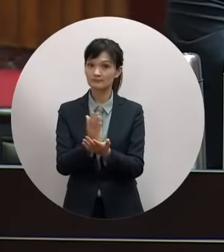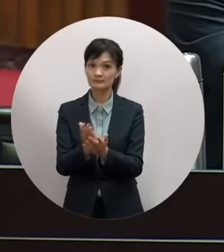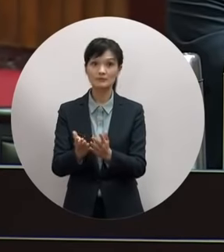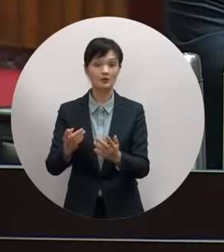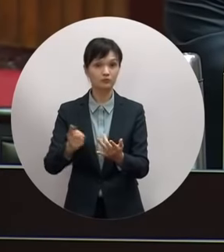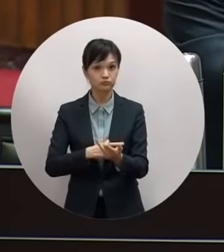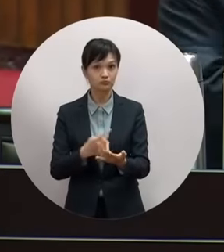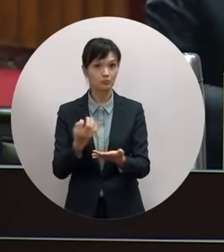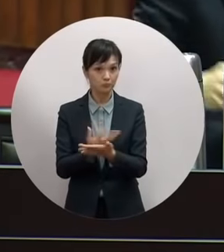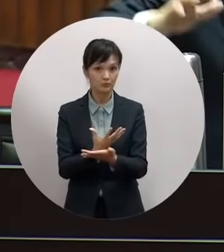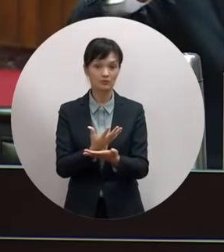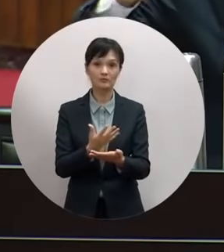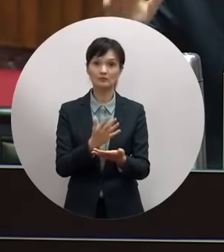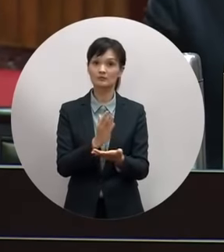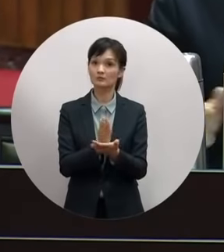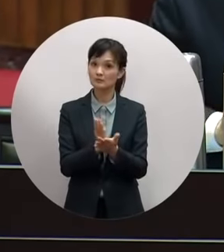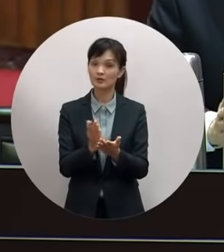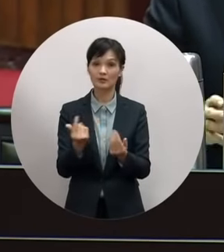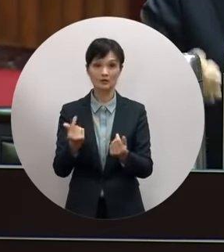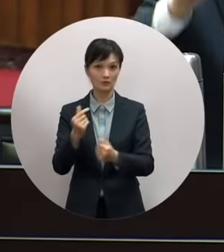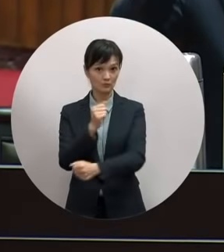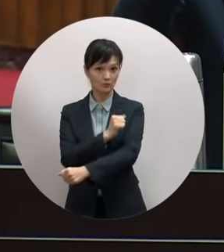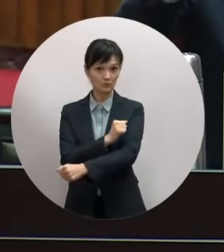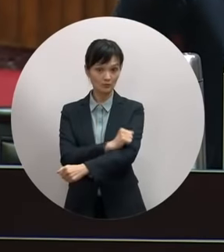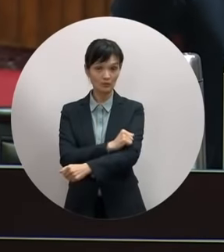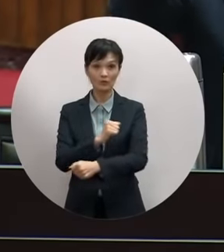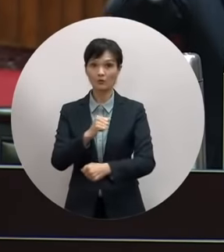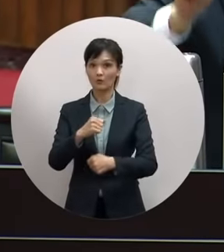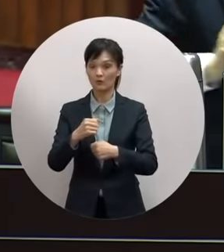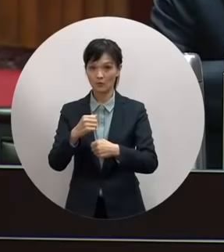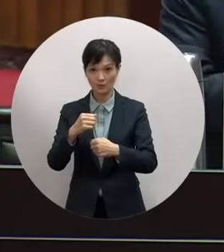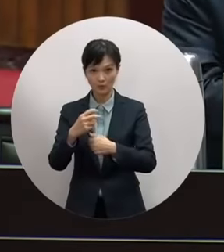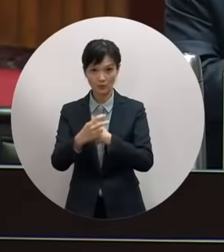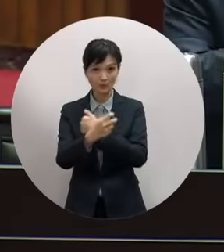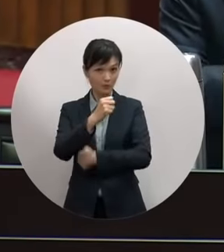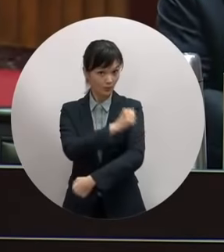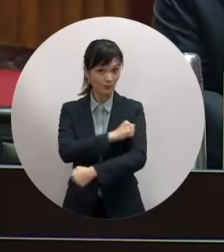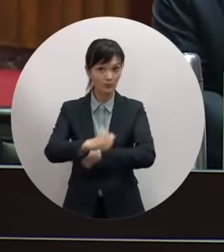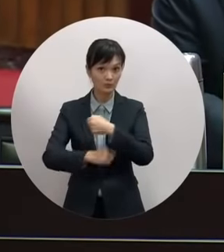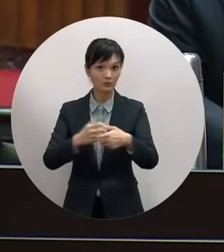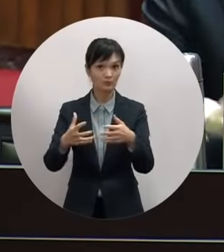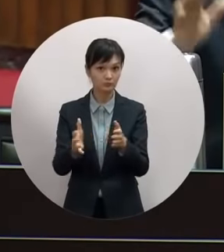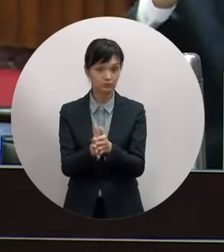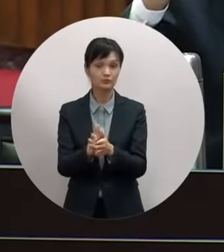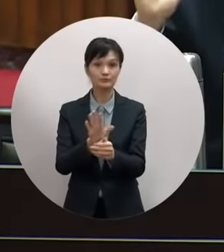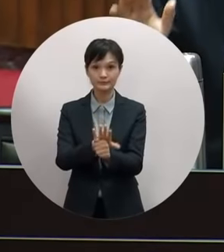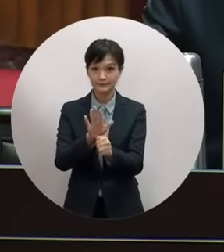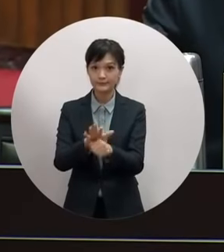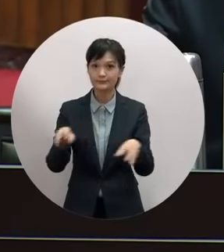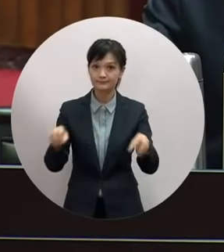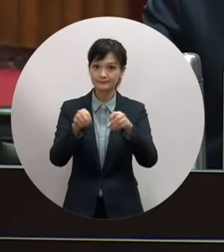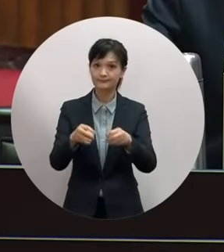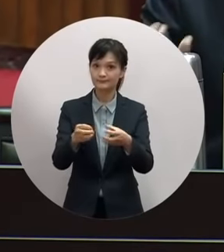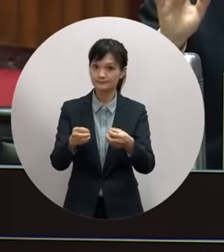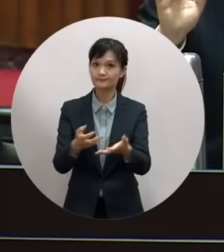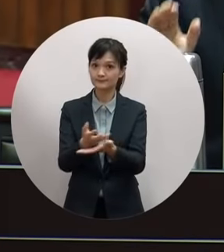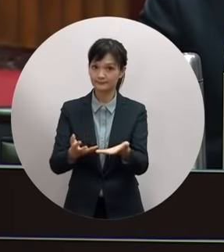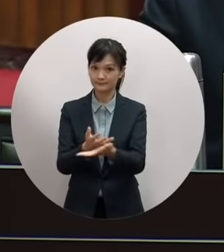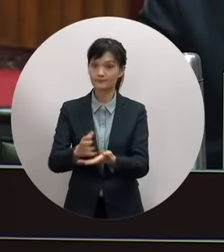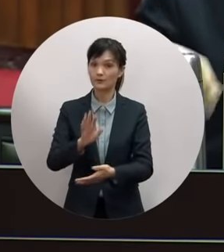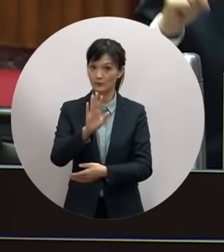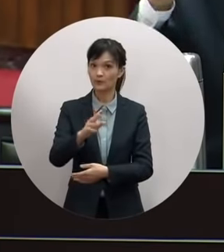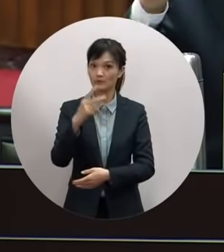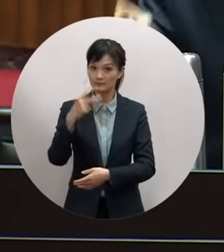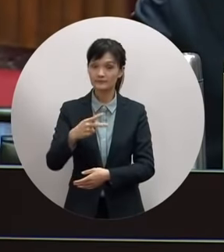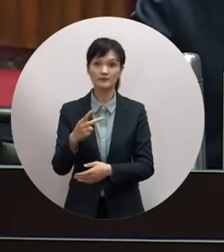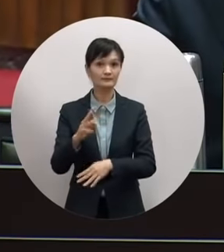这个卫务部不但有做调节，包括劳动部有做调节，然后相关的这个政